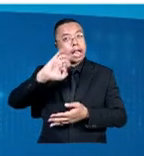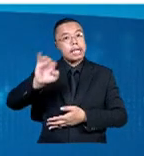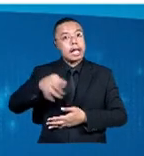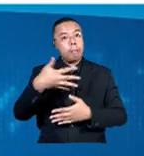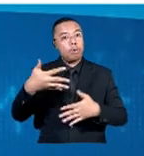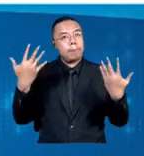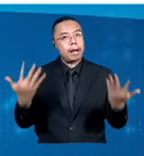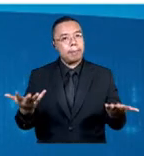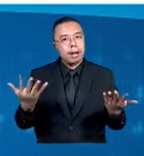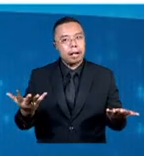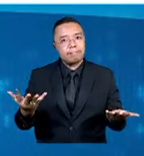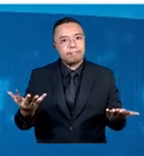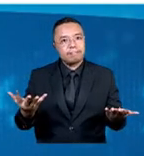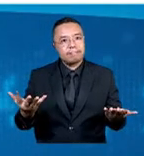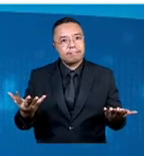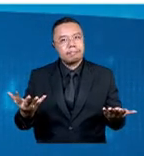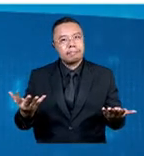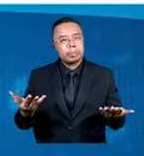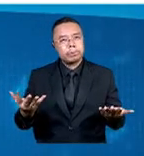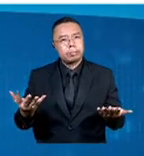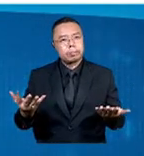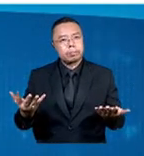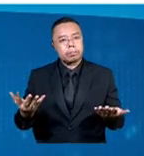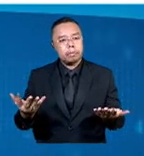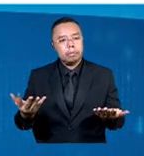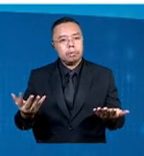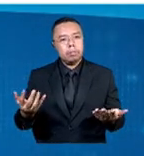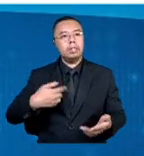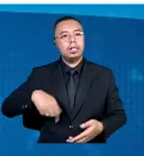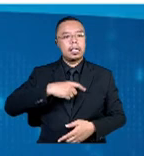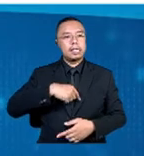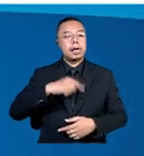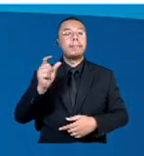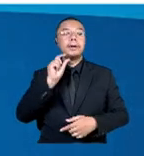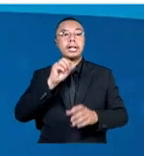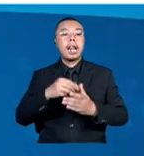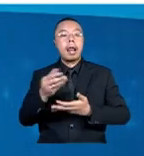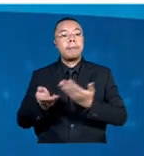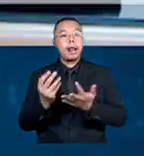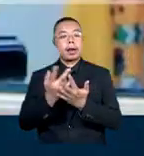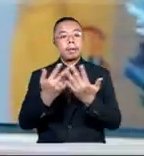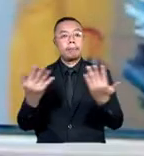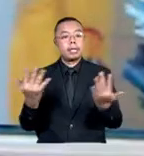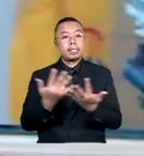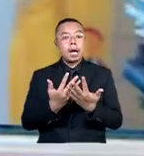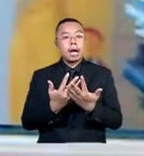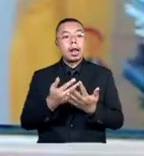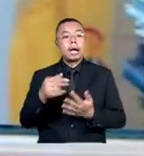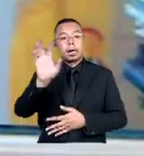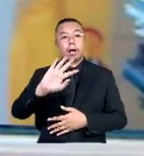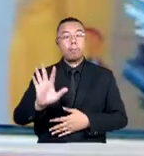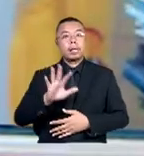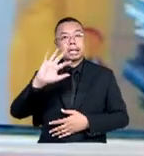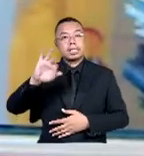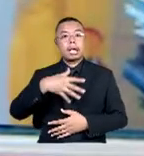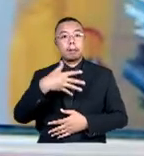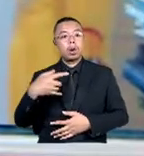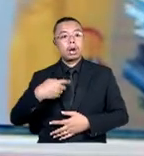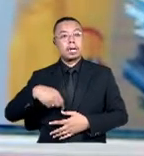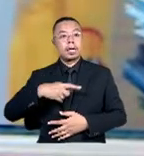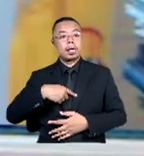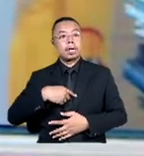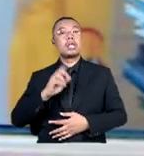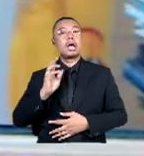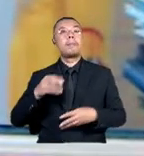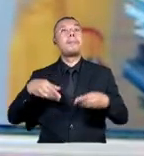Jayapura? Ya, contoh kami dalam pelayanan publik di Kota Jayapura, kita